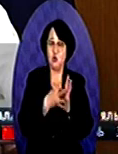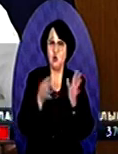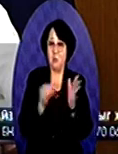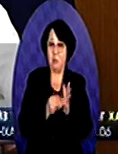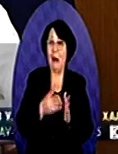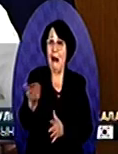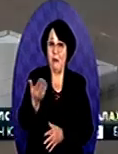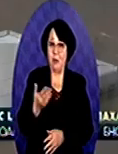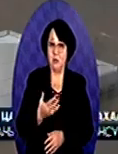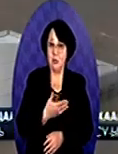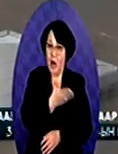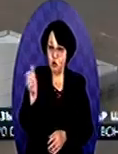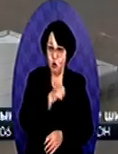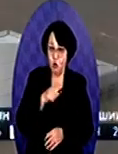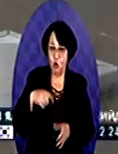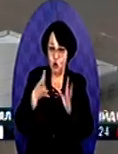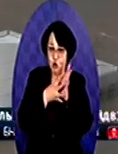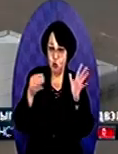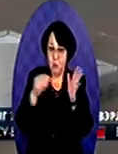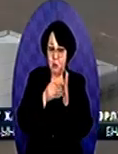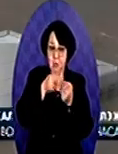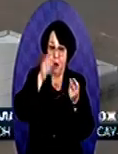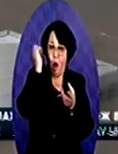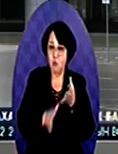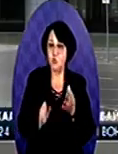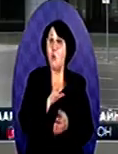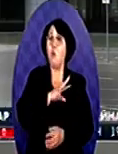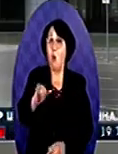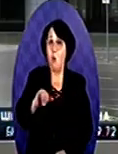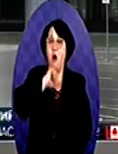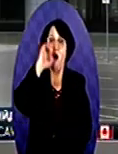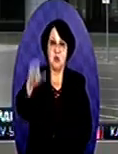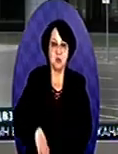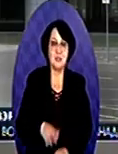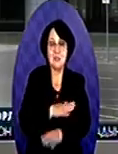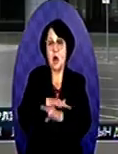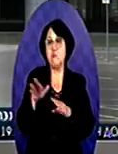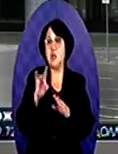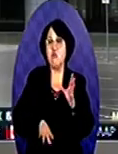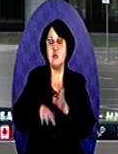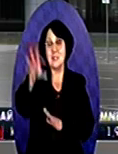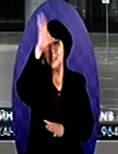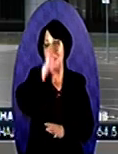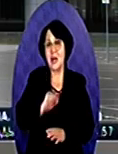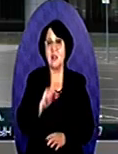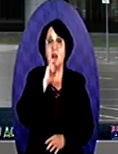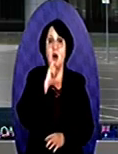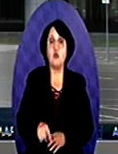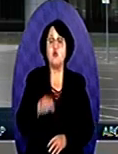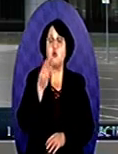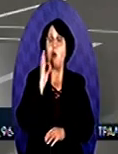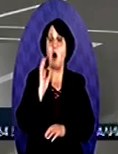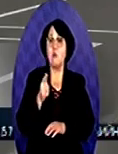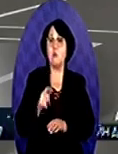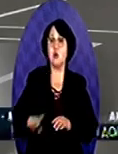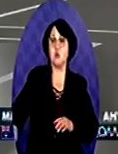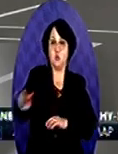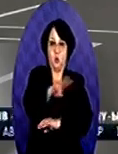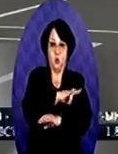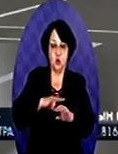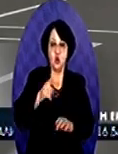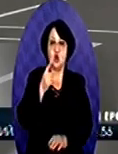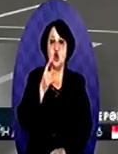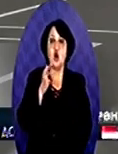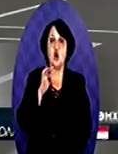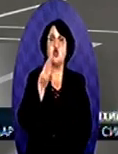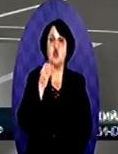900 сая нисдэг юм уу? За зам тээврийн хөгжлийн сайд Судбаатарын тайлбараас үзвэл Төв аймгийн нутаг хөшигтийн хөндөйдөх нисэх онгоцны